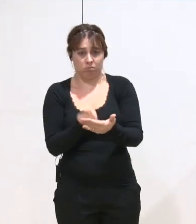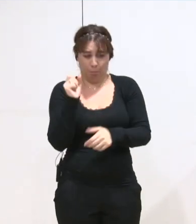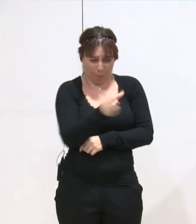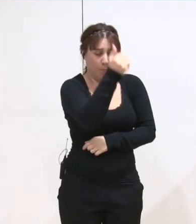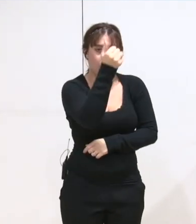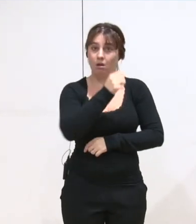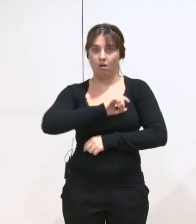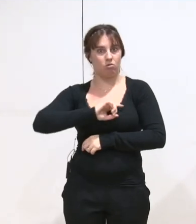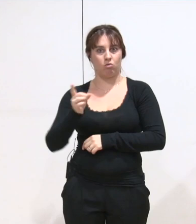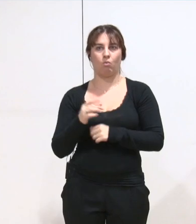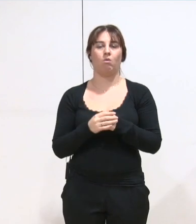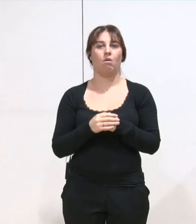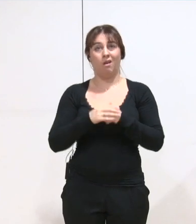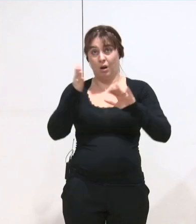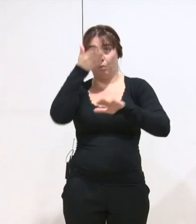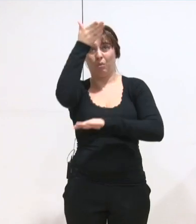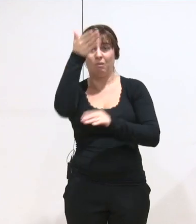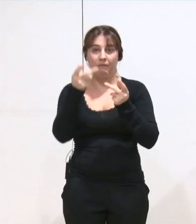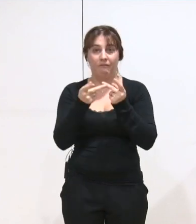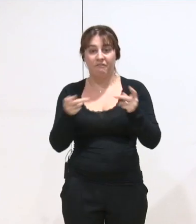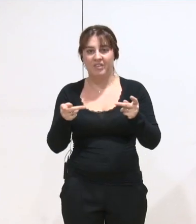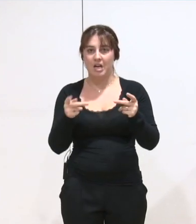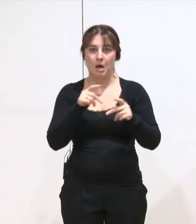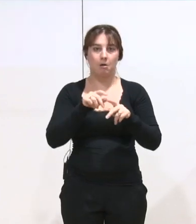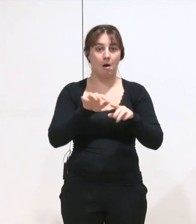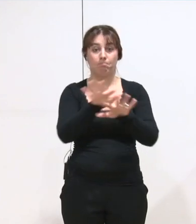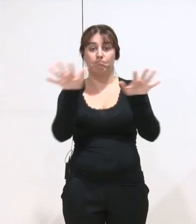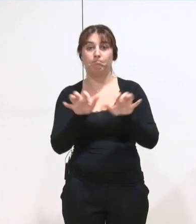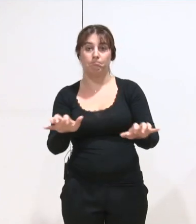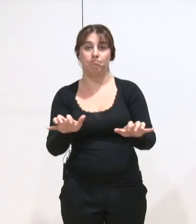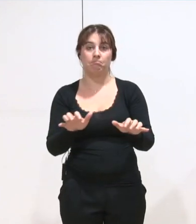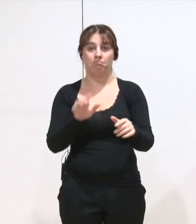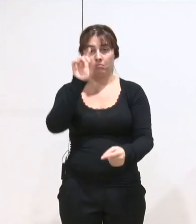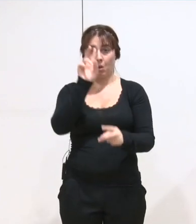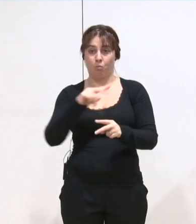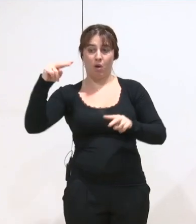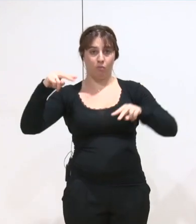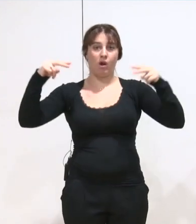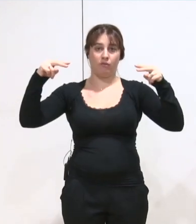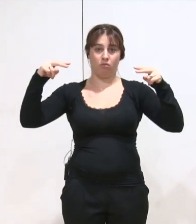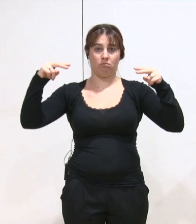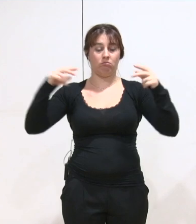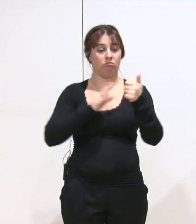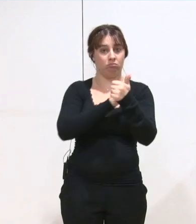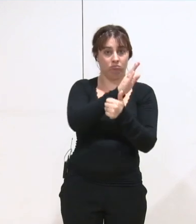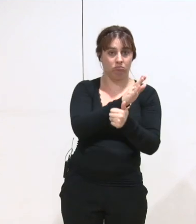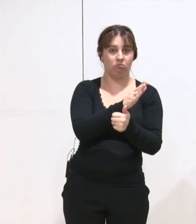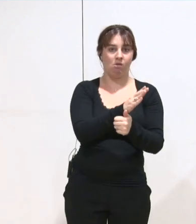leur ampleur concernent l'avenir de notre ville, il y a, je crois, deux approches, ou bien freiner, bloquer, refuser de